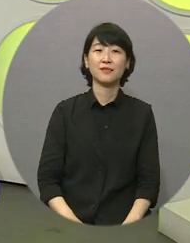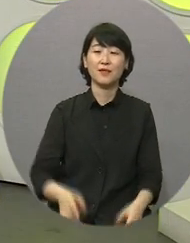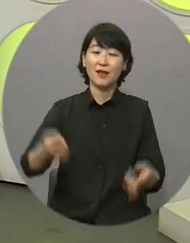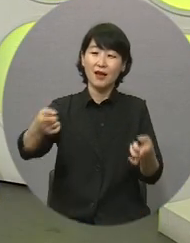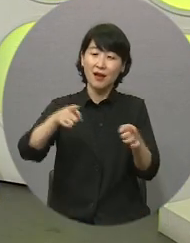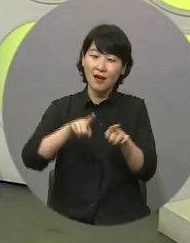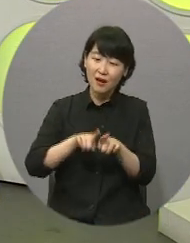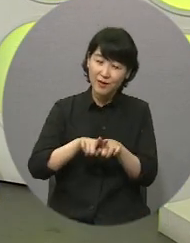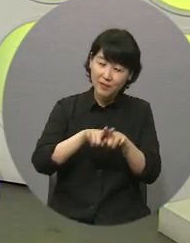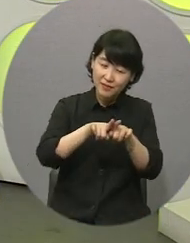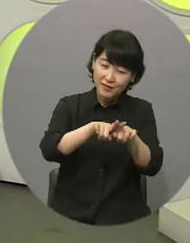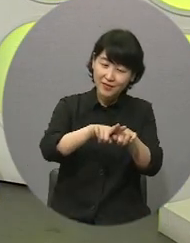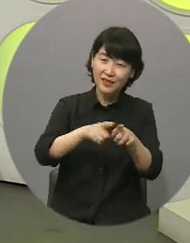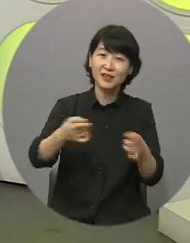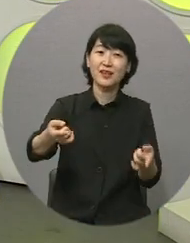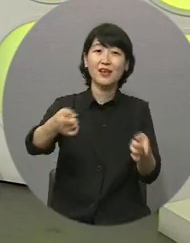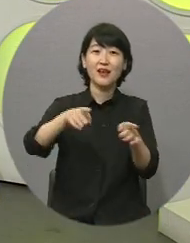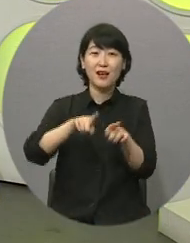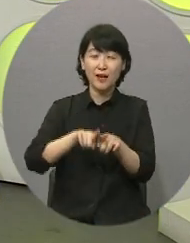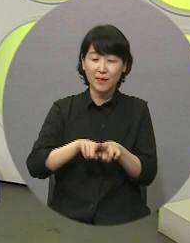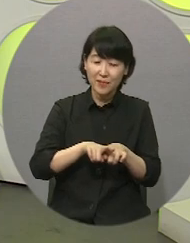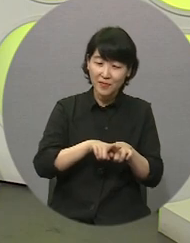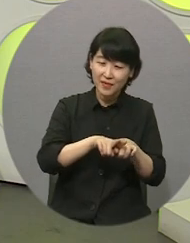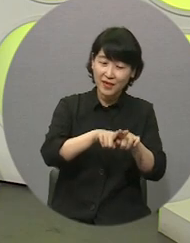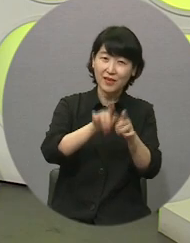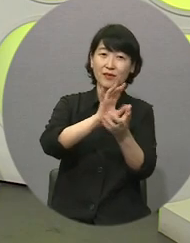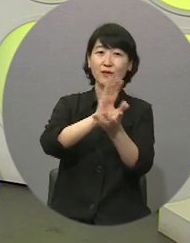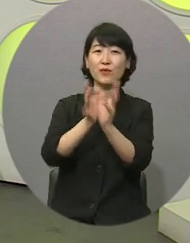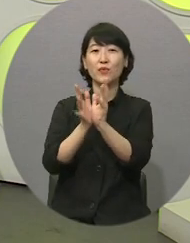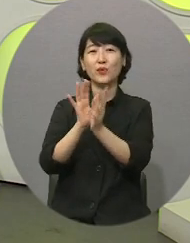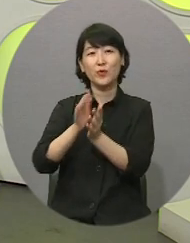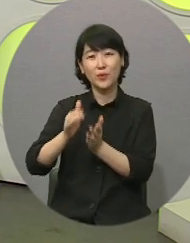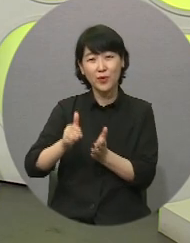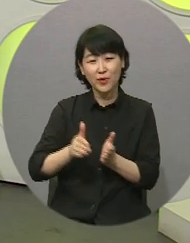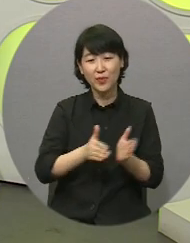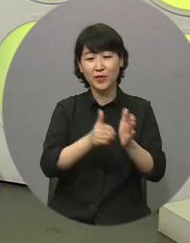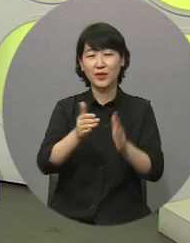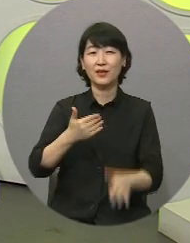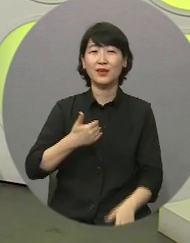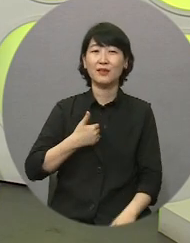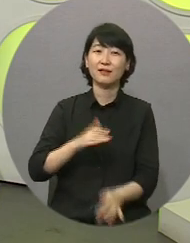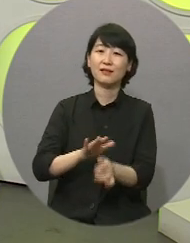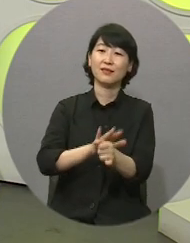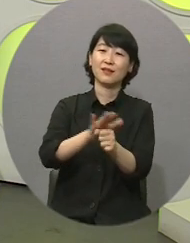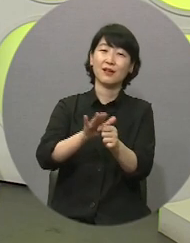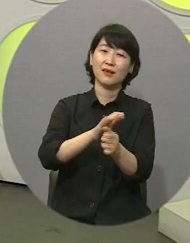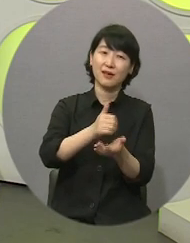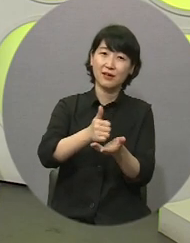가자 가자 꽃 일로 사랑하는 내 니마